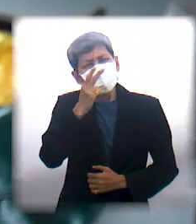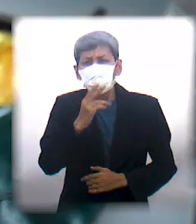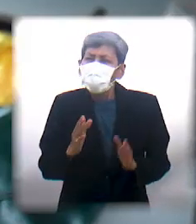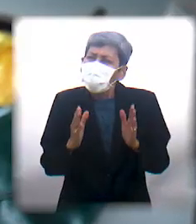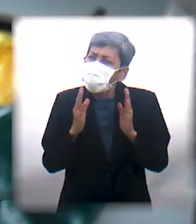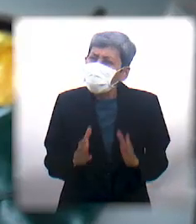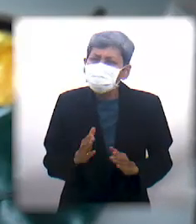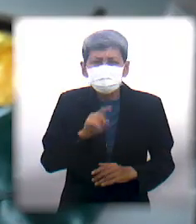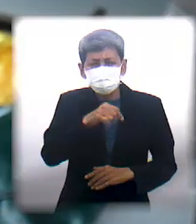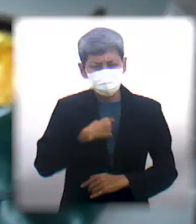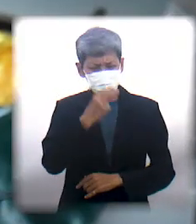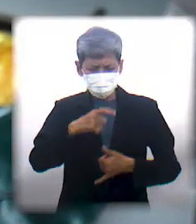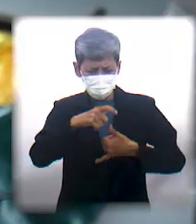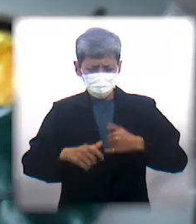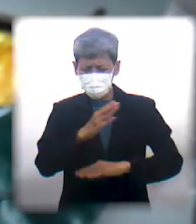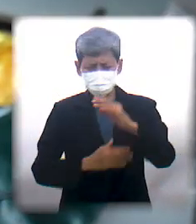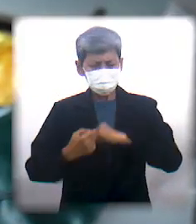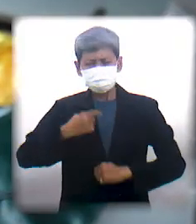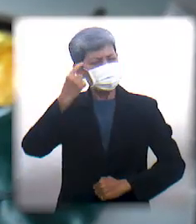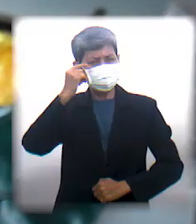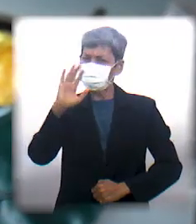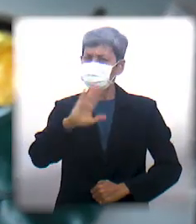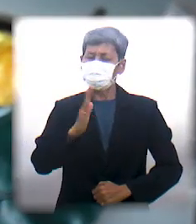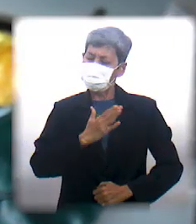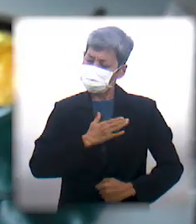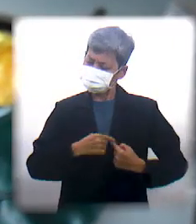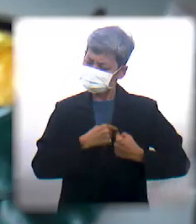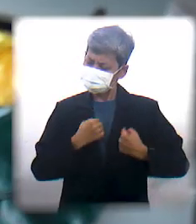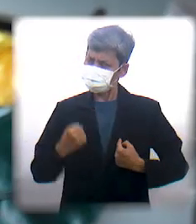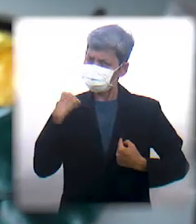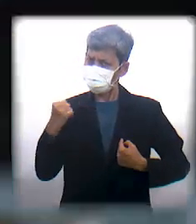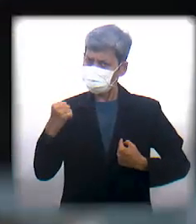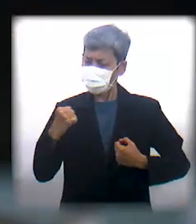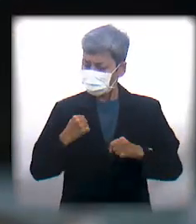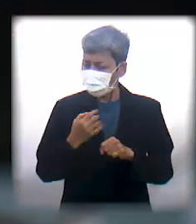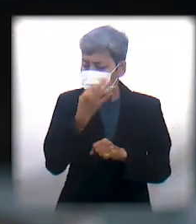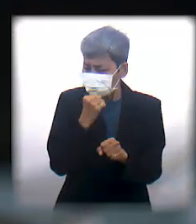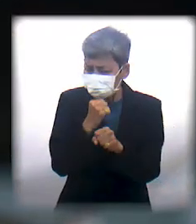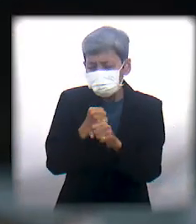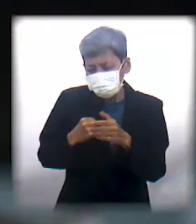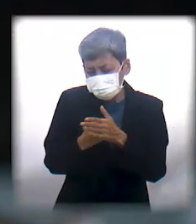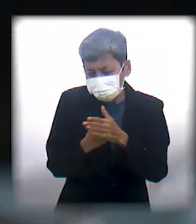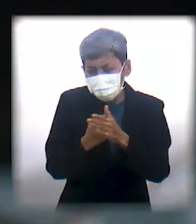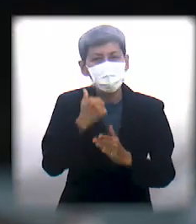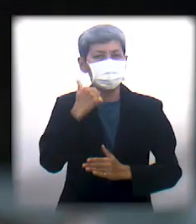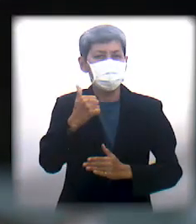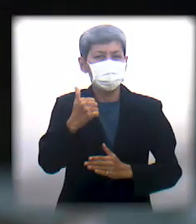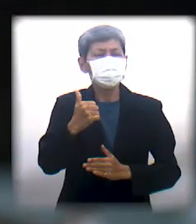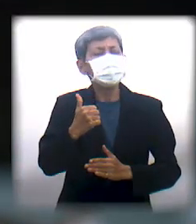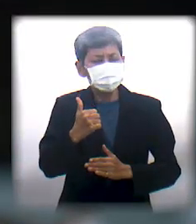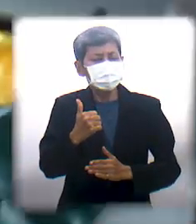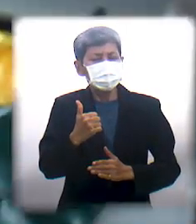เนี่ยเราจะไปมองว่าร่างกายเราพิการแต่ใจเราสู้มีอาชีพที่ทำก็สู้ได้มันก็แล้ว